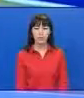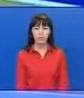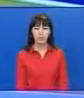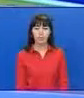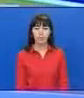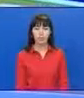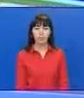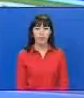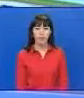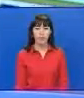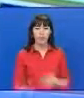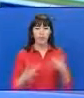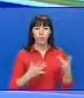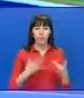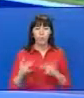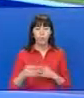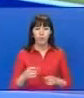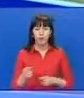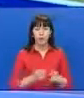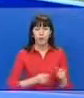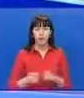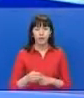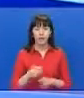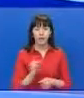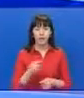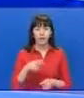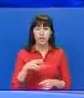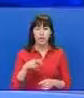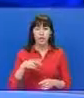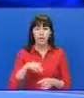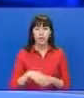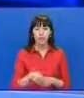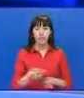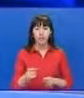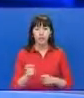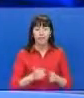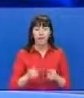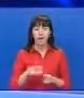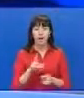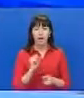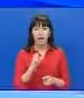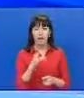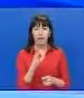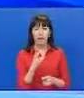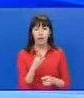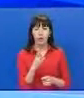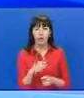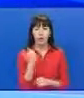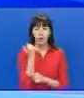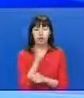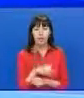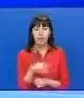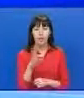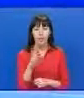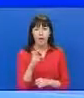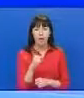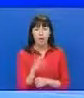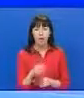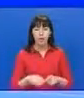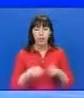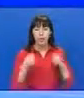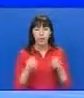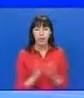Құдіретті өнер түркі халықтарын басын біріктірді. Шәмш Қалдаяқов атындағы облыстық филармонияда ақын Құрал Көмектің «Сенім жеңісімен Баба Рухы» атты кітаптарының тұсаукесер